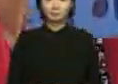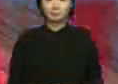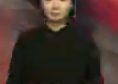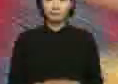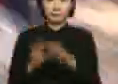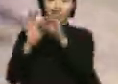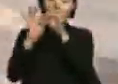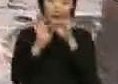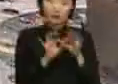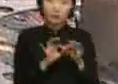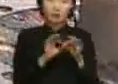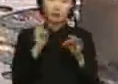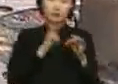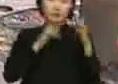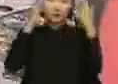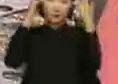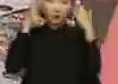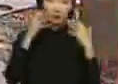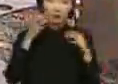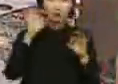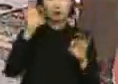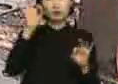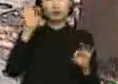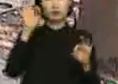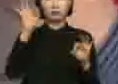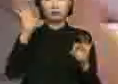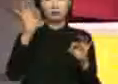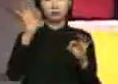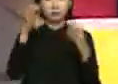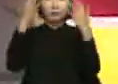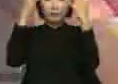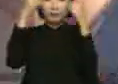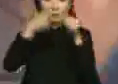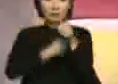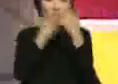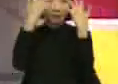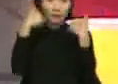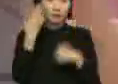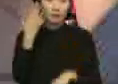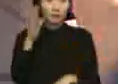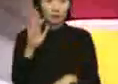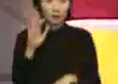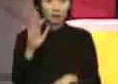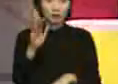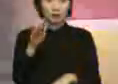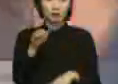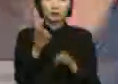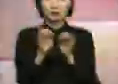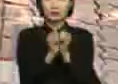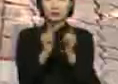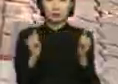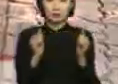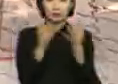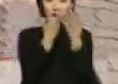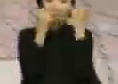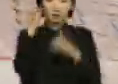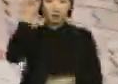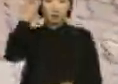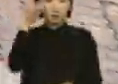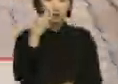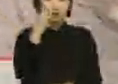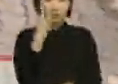계속되는 폭염에 가만히 소 읽기도 있는 날씨지만 구덕 시장 상인들은 집회를 멈출 수 없습니다 벌써